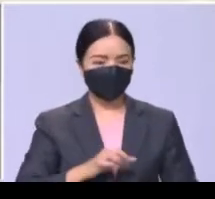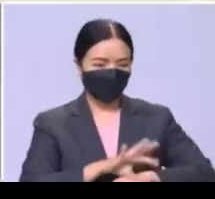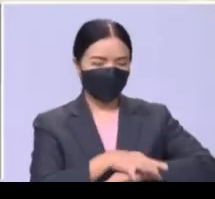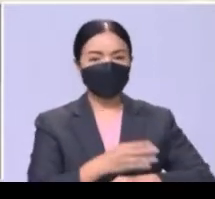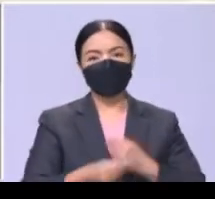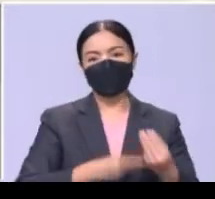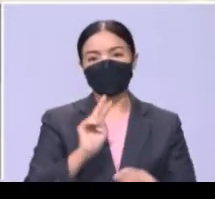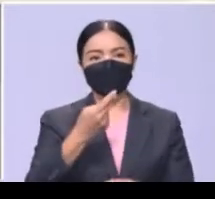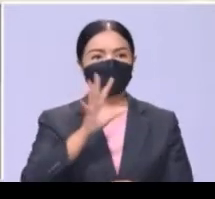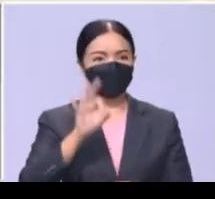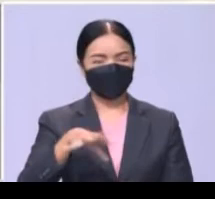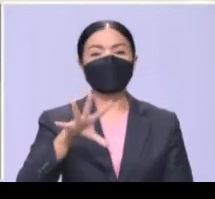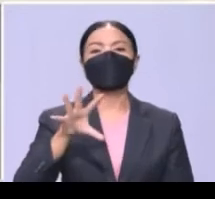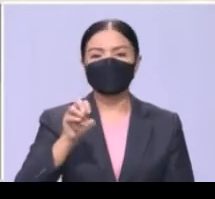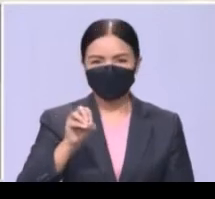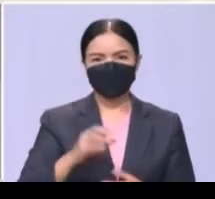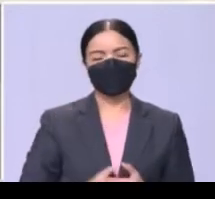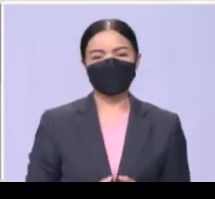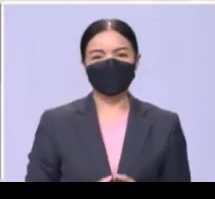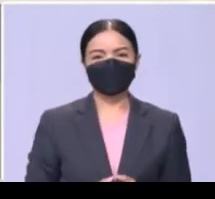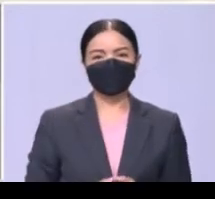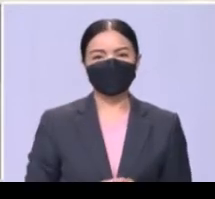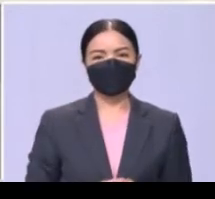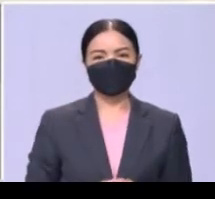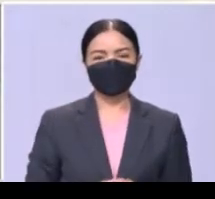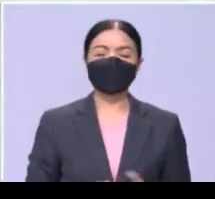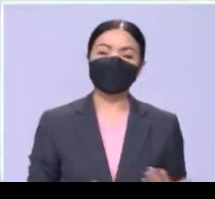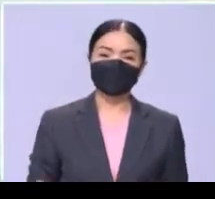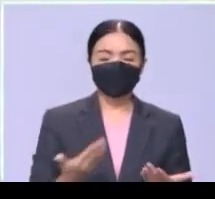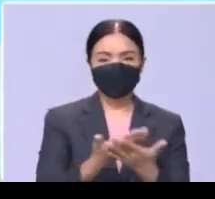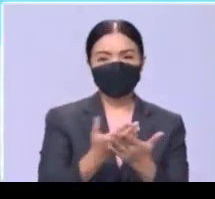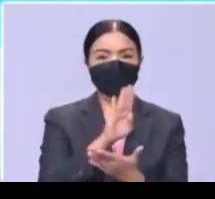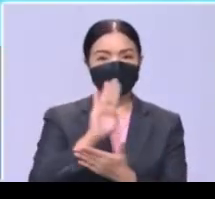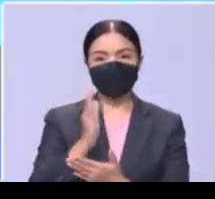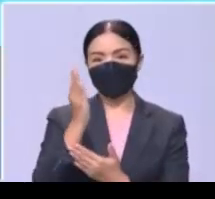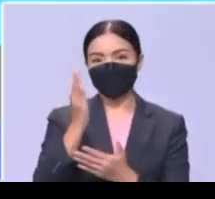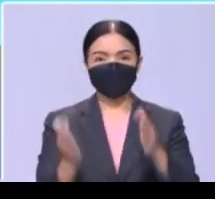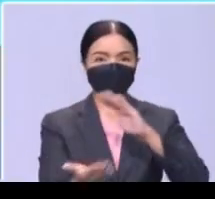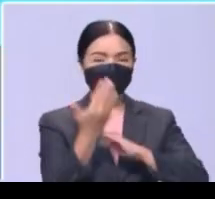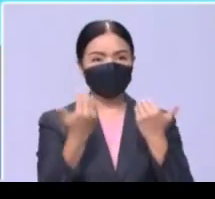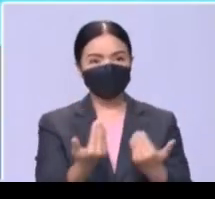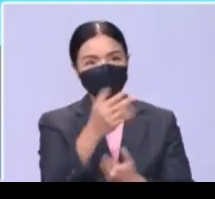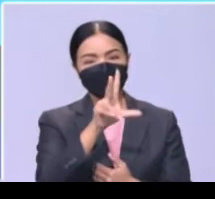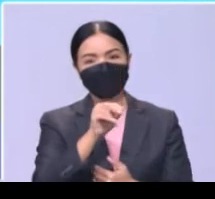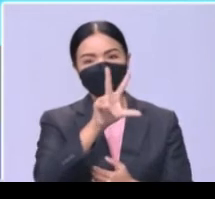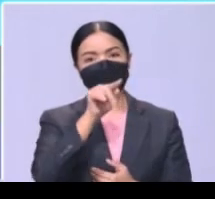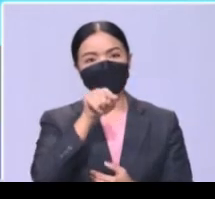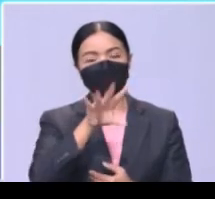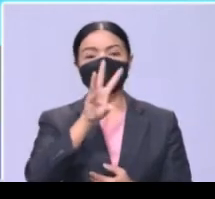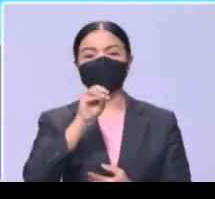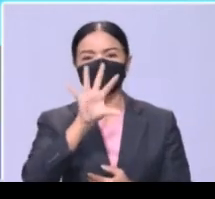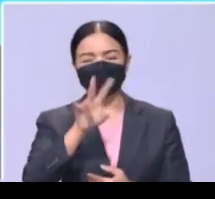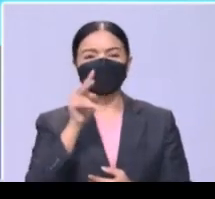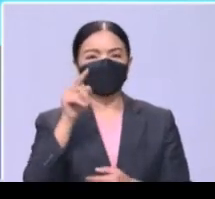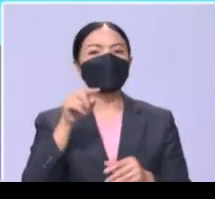ขายออก 29000 50บาทค่ะทางด้านค่าเงินบาทเช้าวันนี้นะคะเปิดมาที่ระดับ 33บาท 65